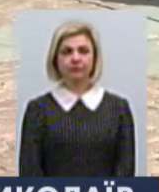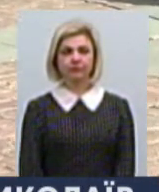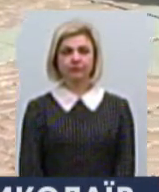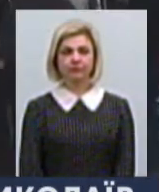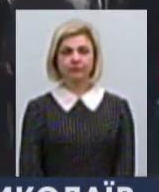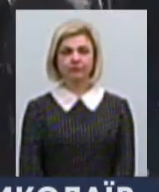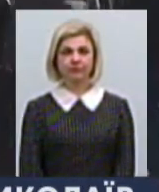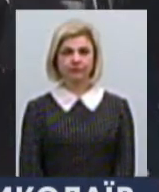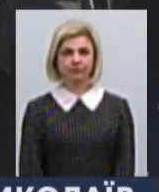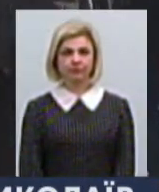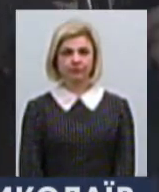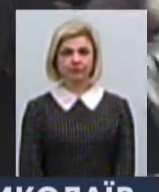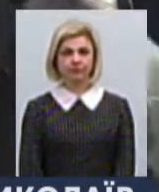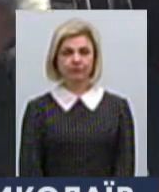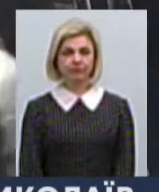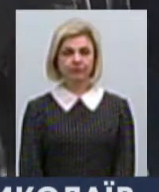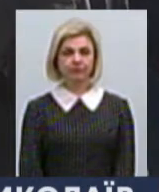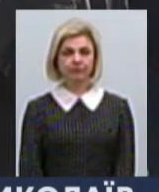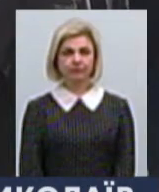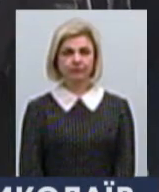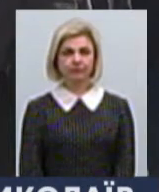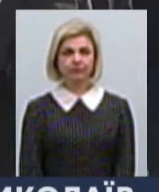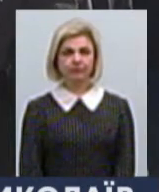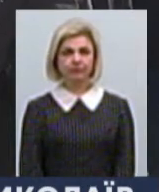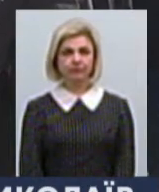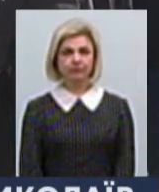Валентина Гурова, Ігор Чорний, телевізійні новини Миколаївщини.